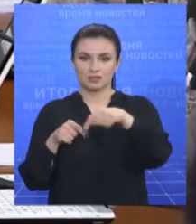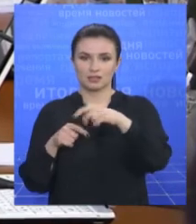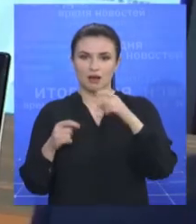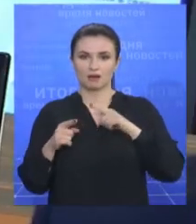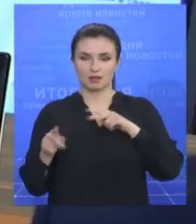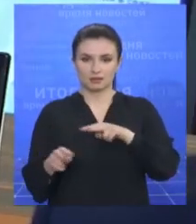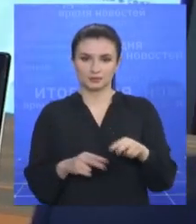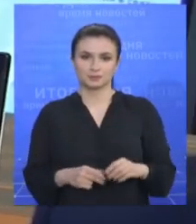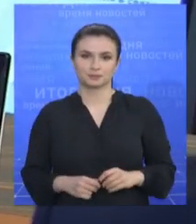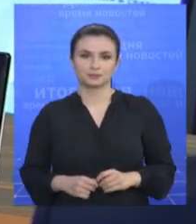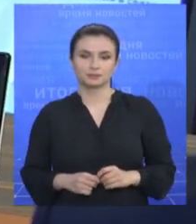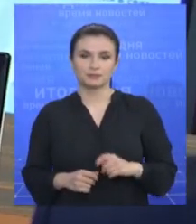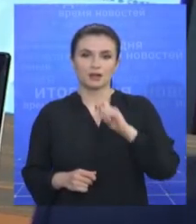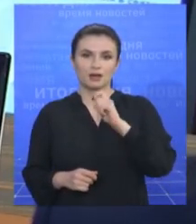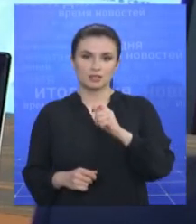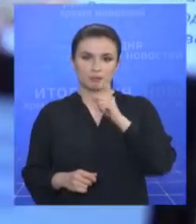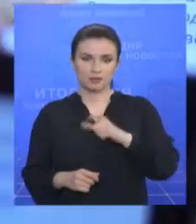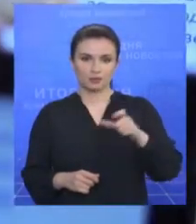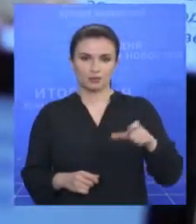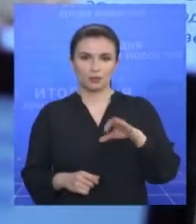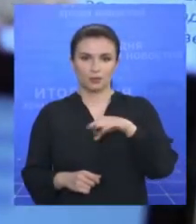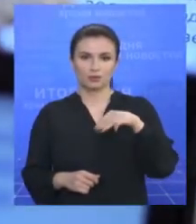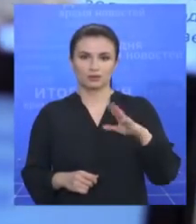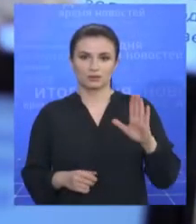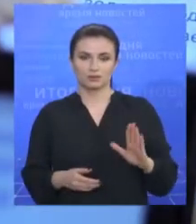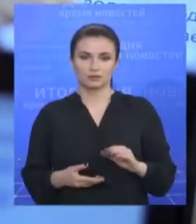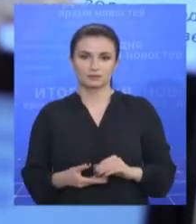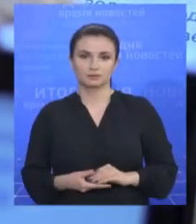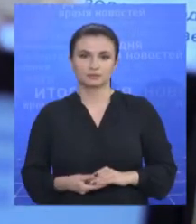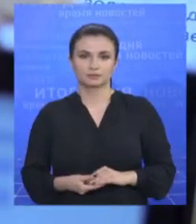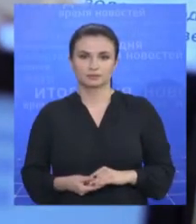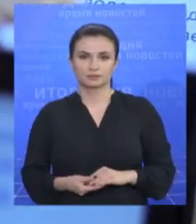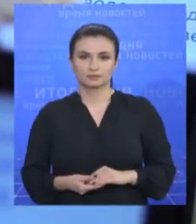зоны комплекса. Маргарита Хижняк, Андрей Ярушев, Евгений Чекалов, Дмитрий Абрахин, ОТВ.